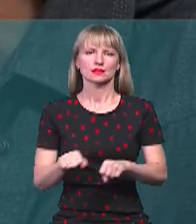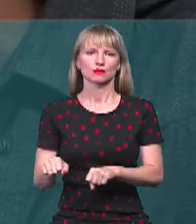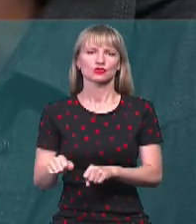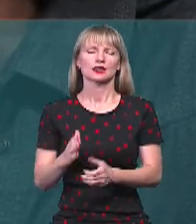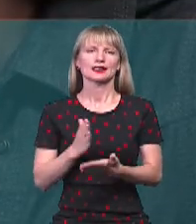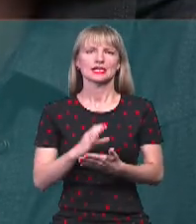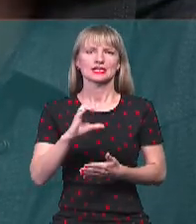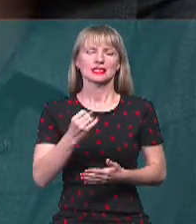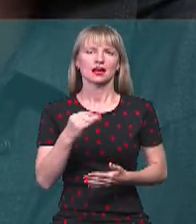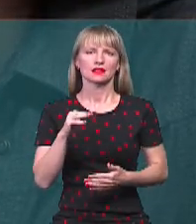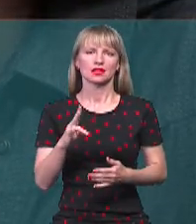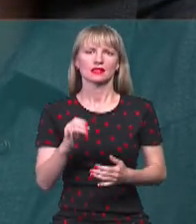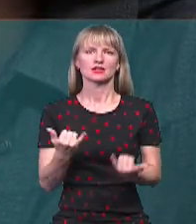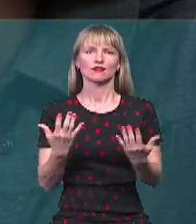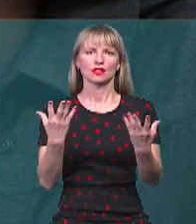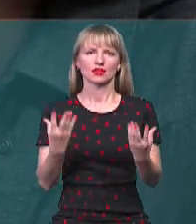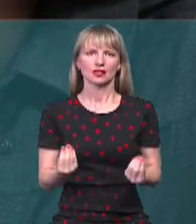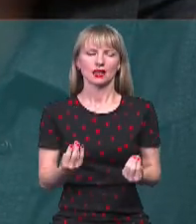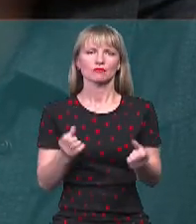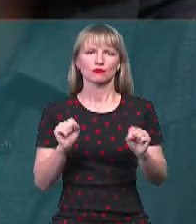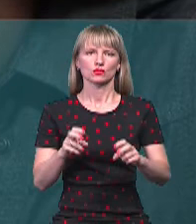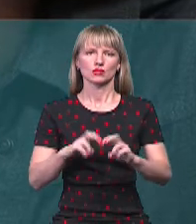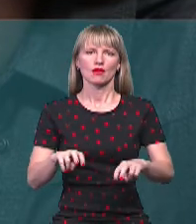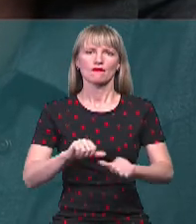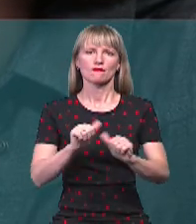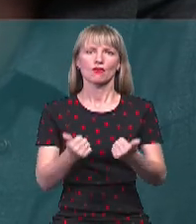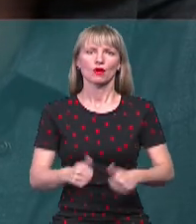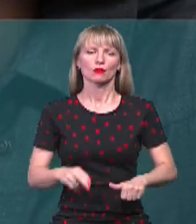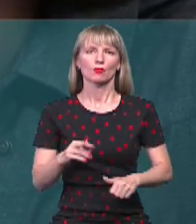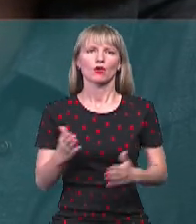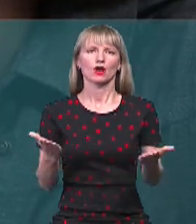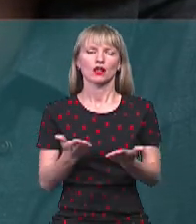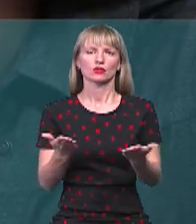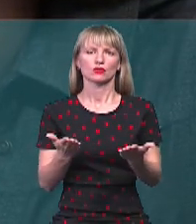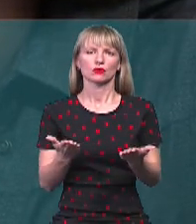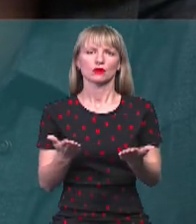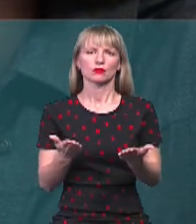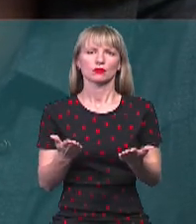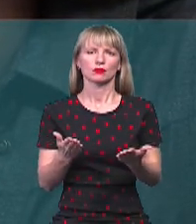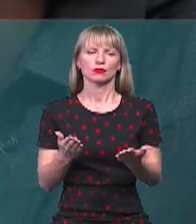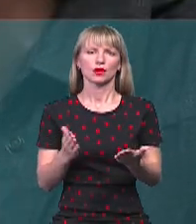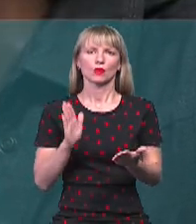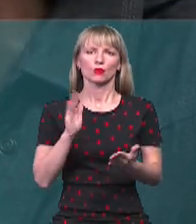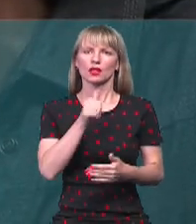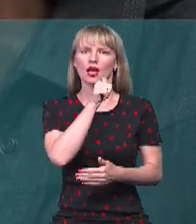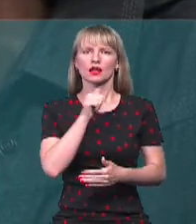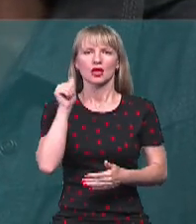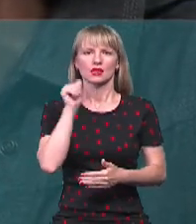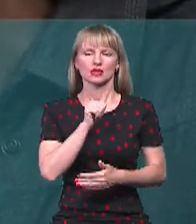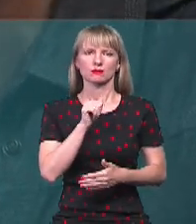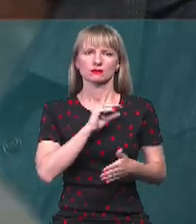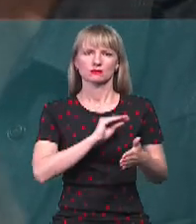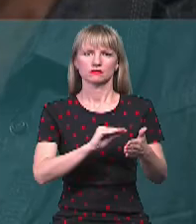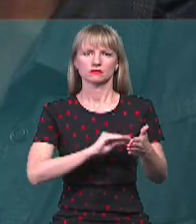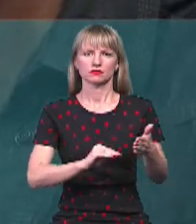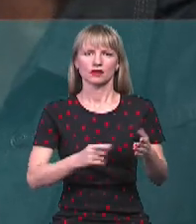Есть сайт, на сегодняшний день можно разработать формы, по которым анонимное пусть будет анкетирование, по которым родители